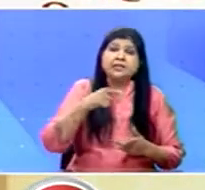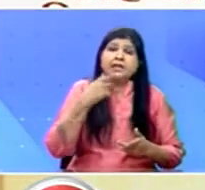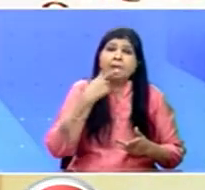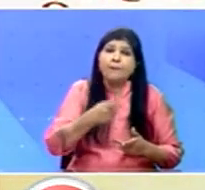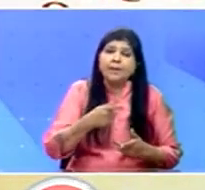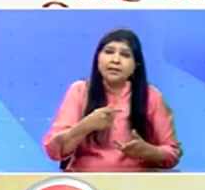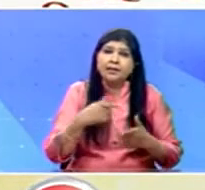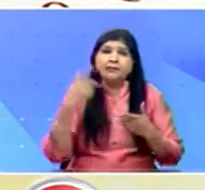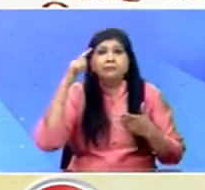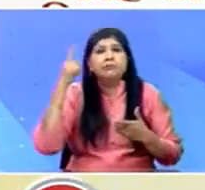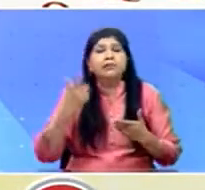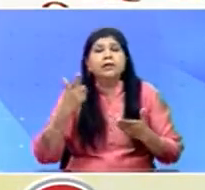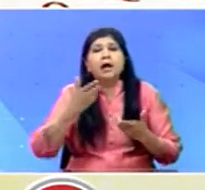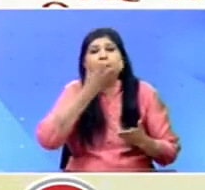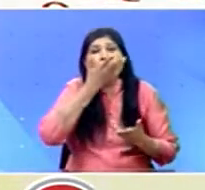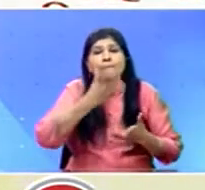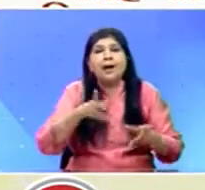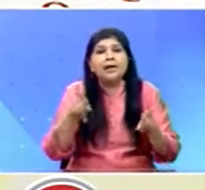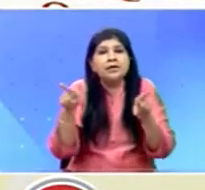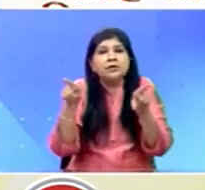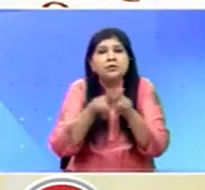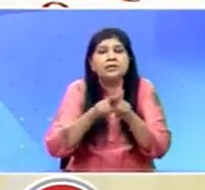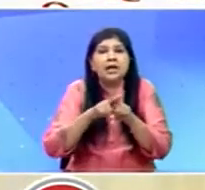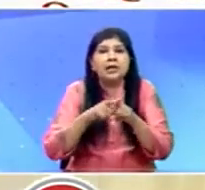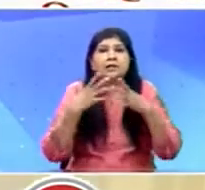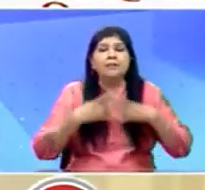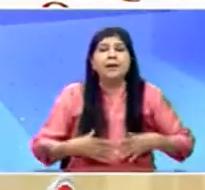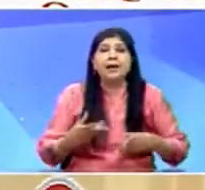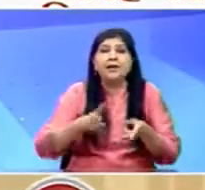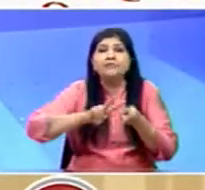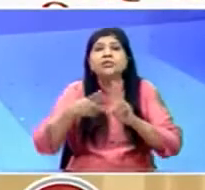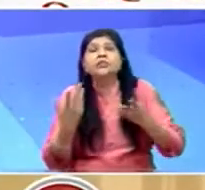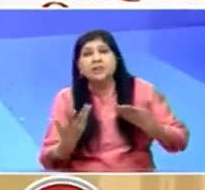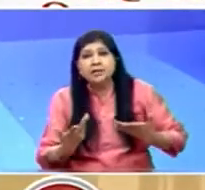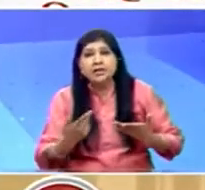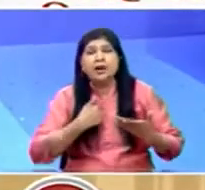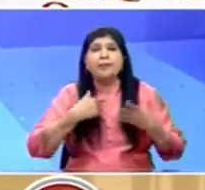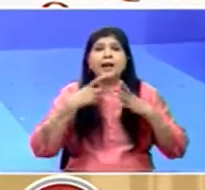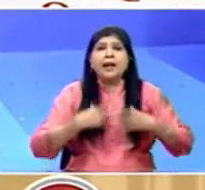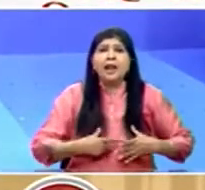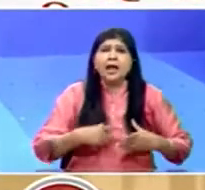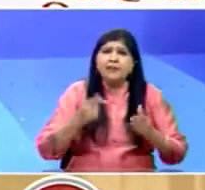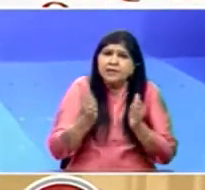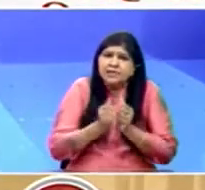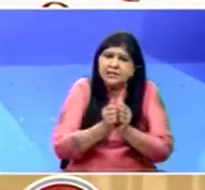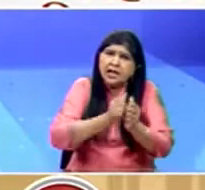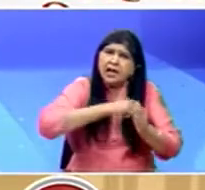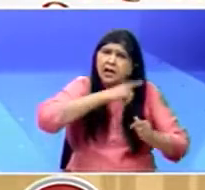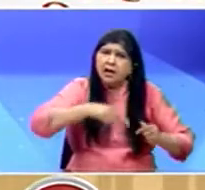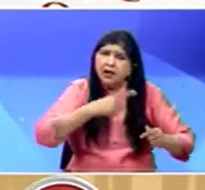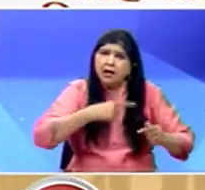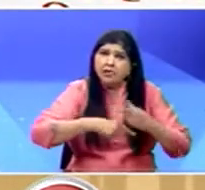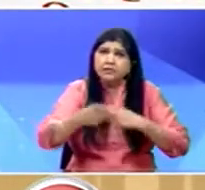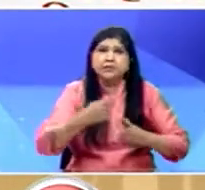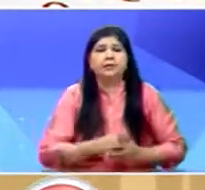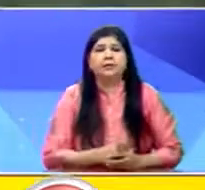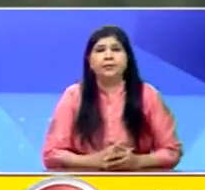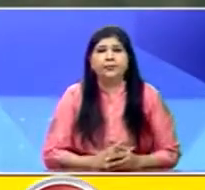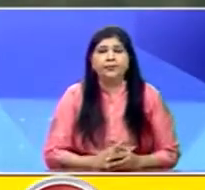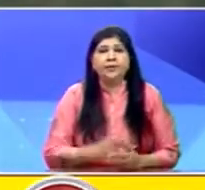मातृतमा विश्वस्य स्थातु जगतो जनित्री ही।